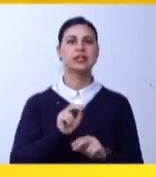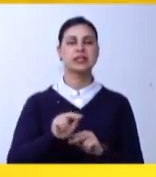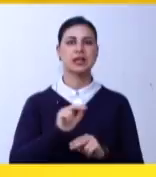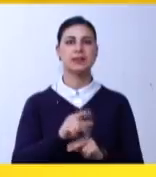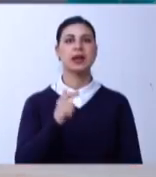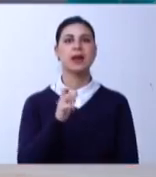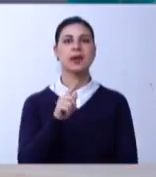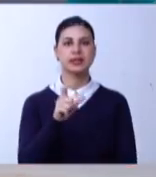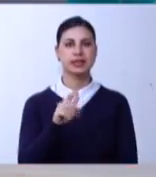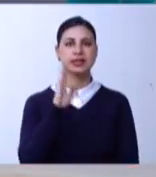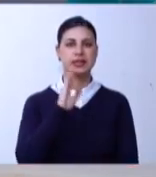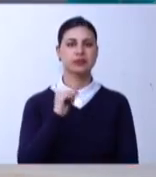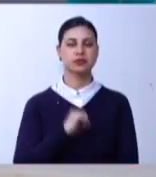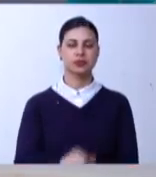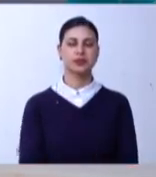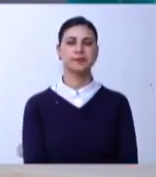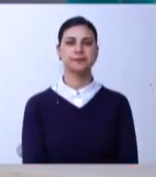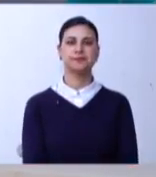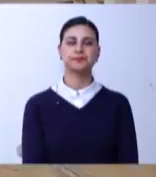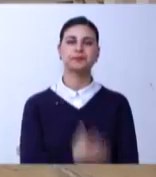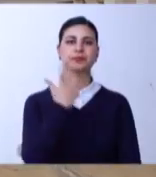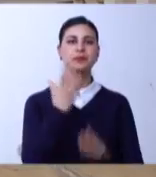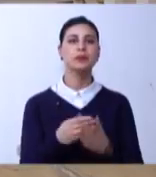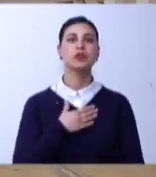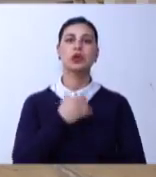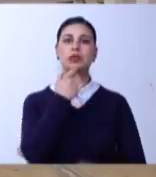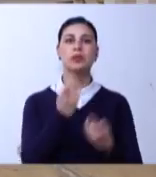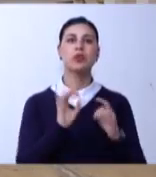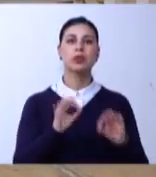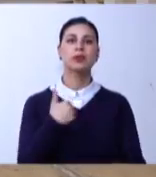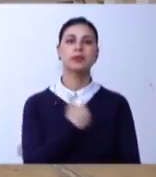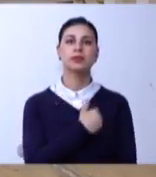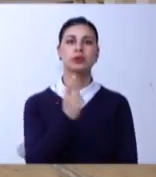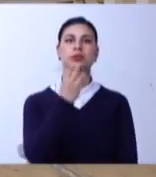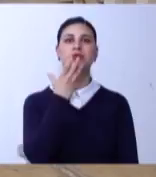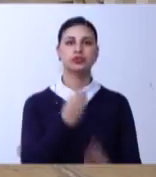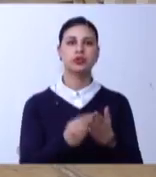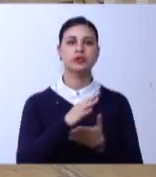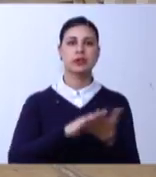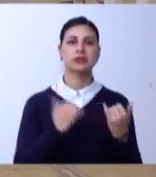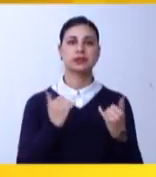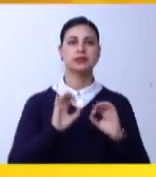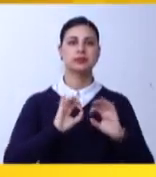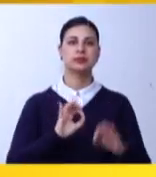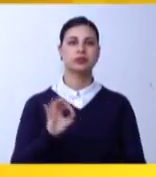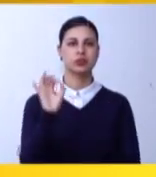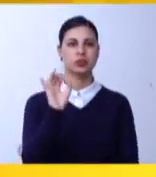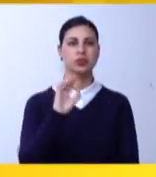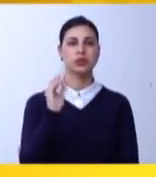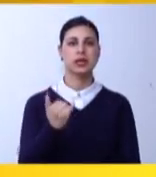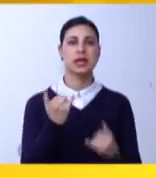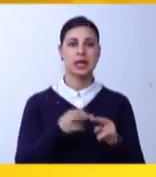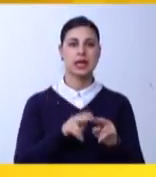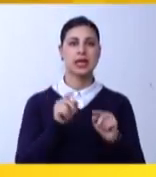სალომე გაბაძე. დილამშვიდობისა სალომე. დილამშვიდობ. ჩვენ მაყურებელს უნდა გავახსენოთ, რომ ჩვენ ვაგრძელებთ დღეს საუბრების ციკლს და